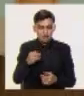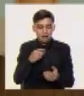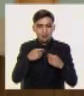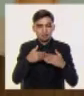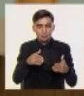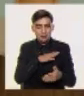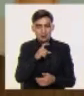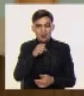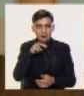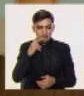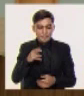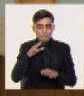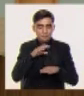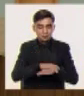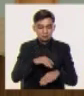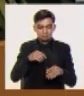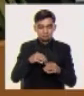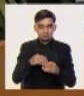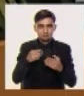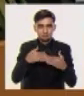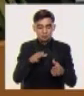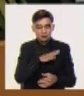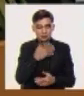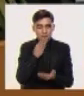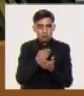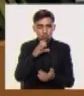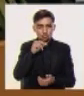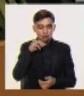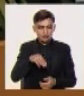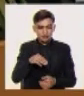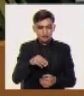в Халыкбанк в дистанционном формате. Нужно было